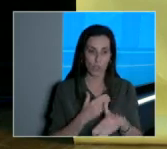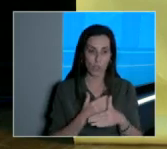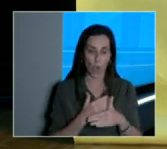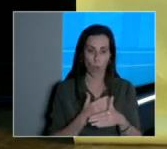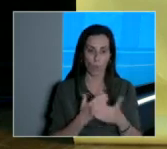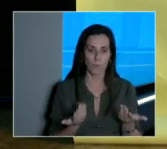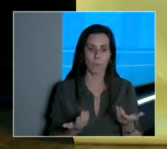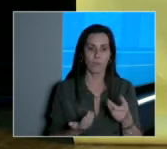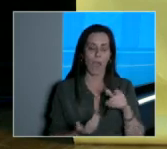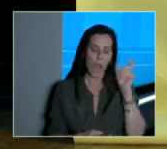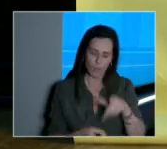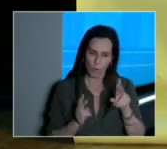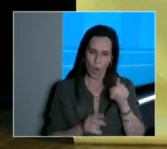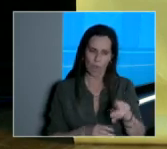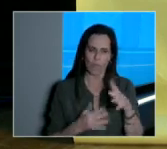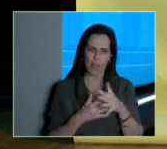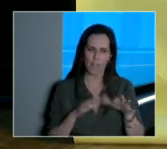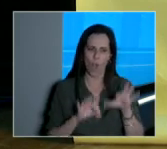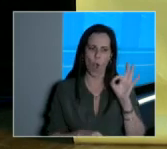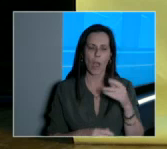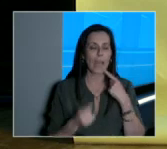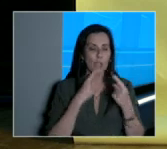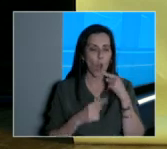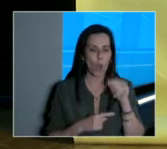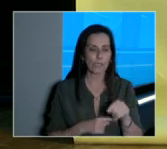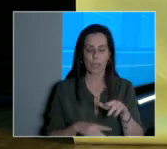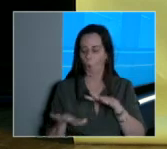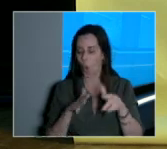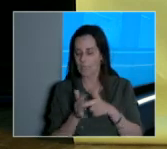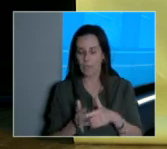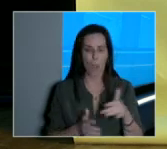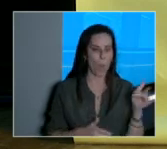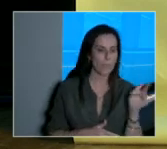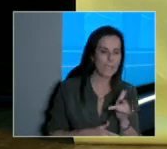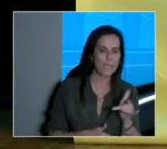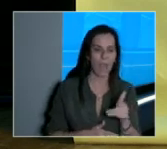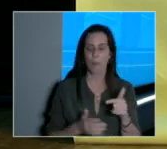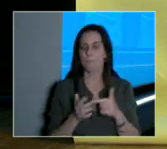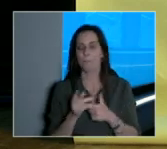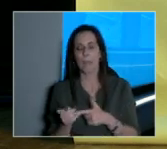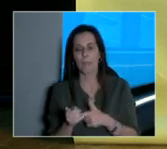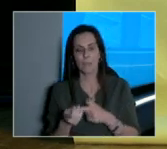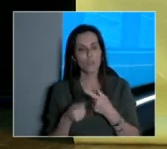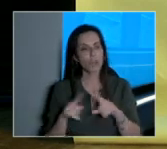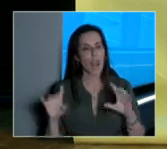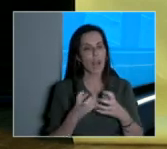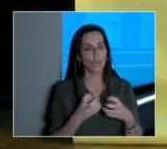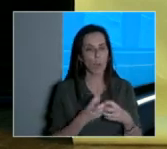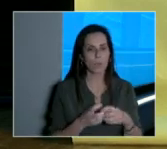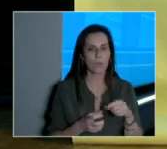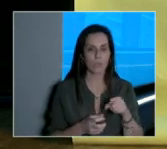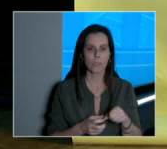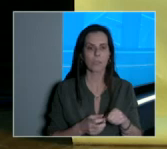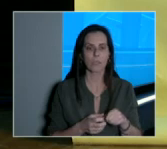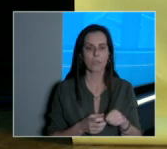גם תחת הציבור, כי הציבור יכול לבוא ולבחור. הדיאלוג הזה בין קואליציה לאופוזיציה, בין שלל הקבוצות בעם, הוא